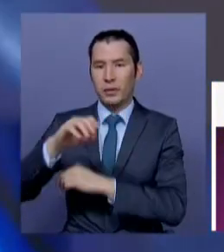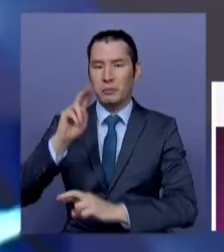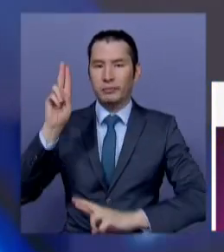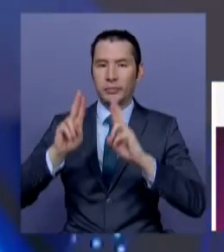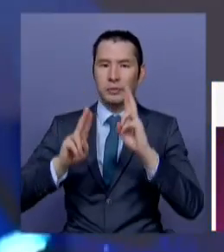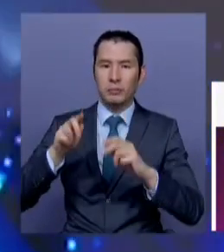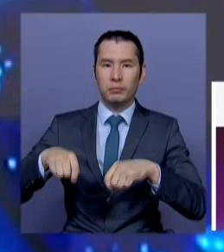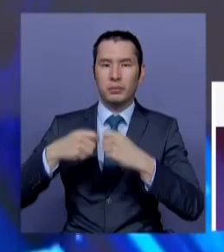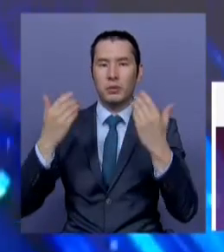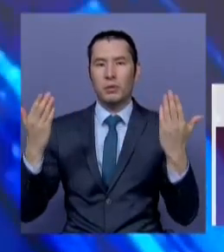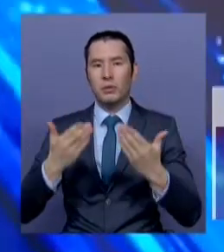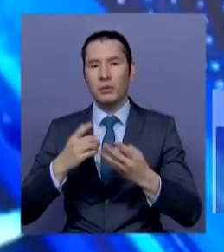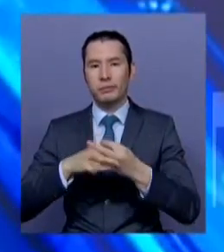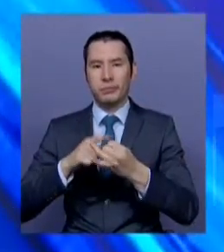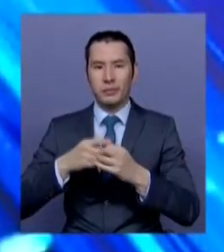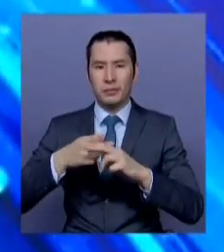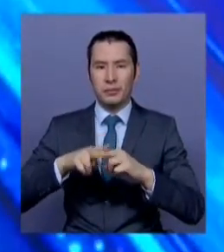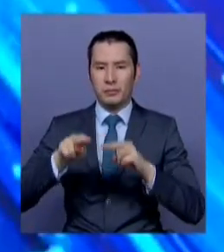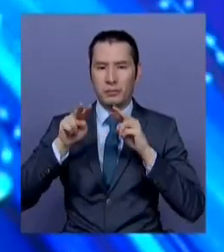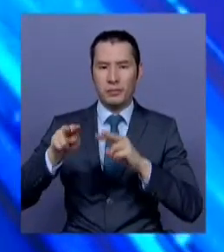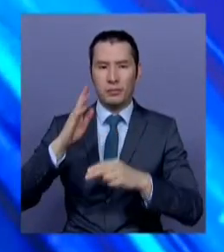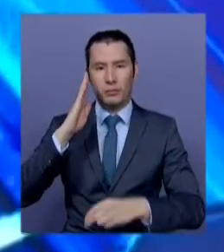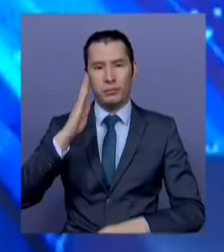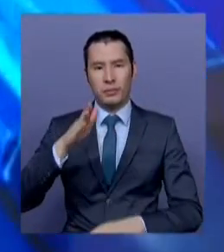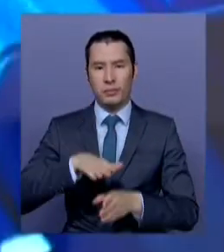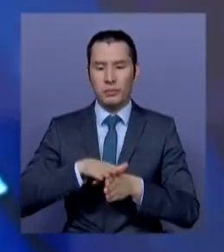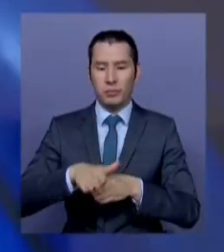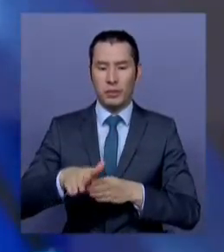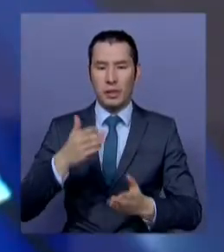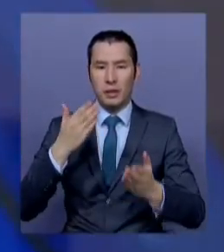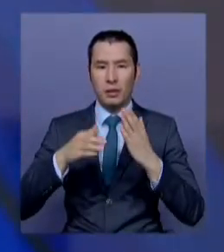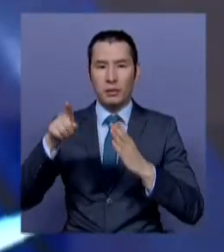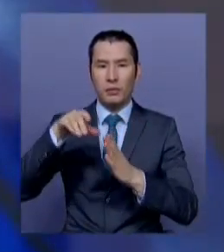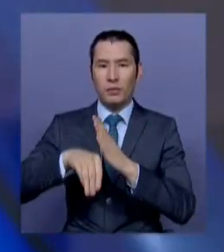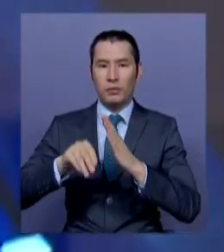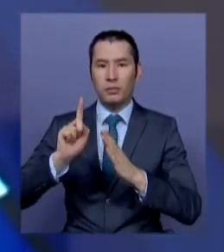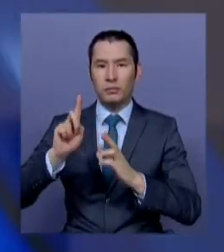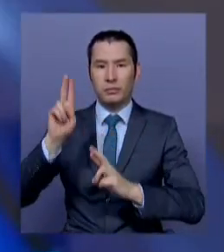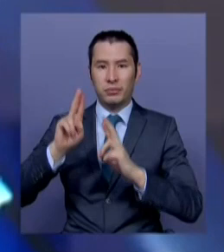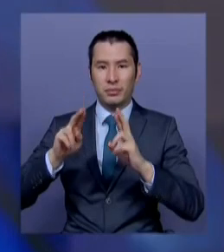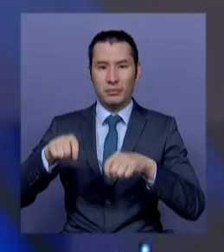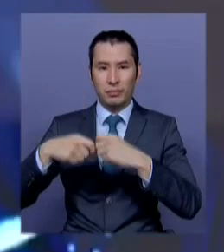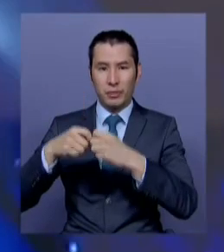Осы жоспардың кестенің орындалуын бақылауды қамтамасыз ету қажет. Олай болмаған жағдайда бұл науқастар санының артуына,